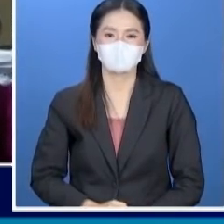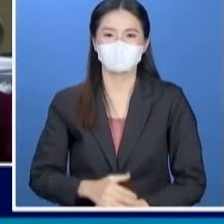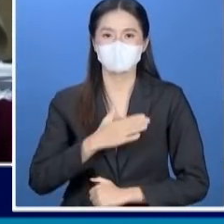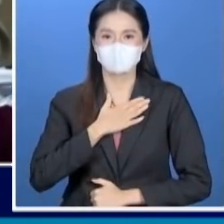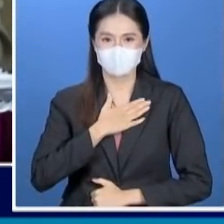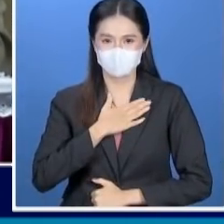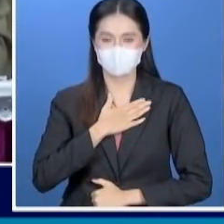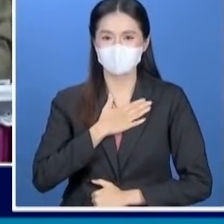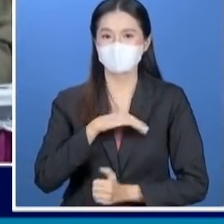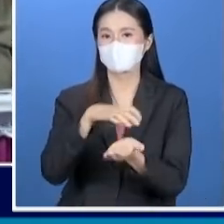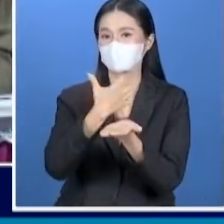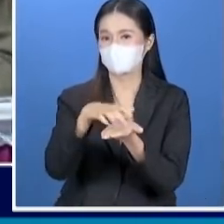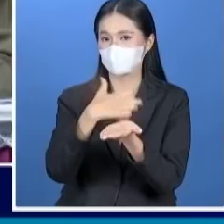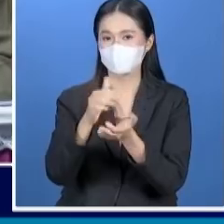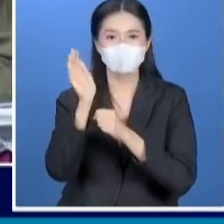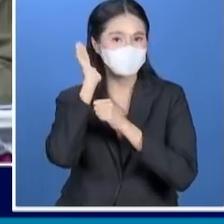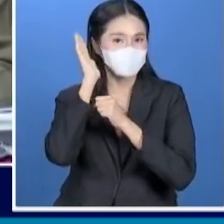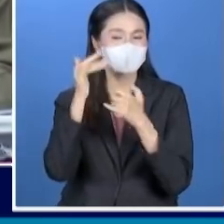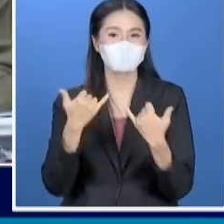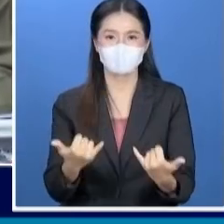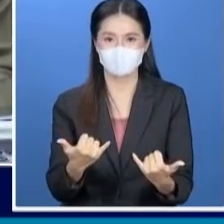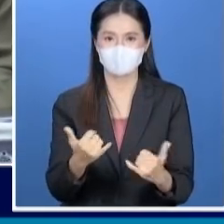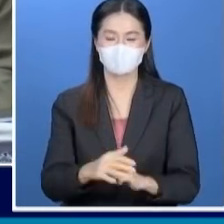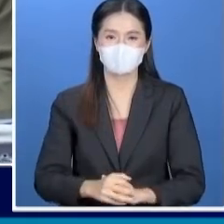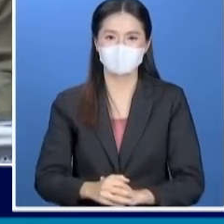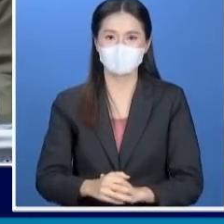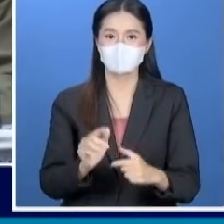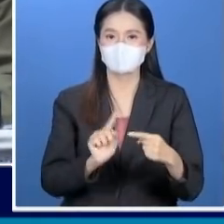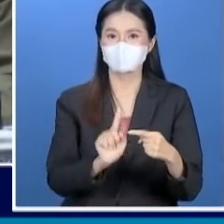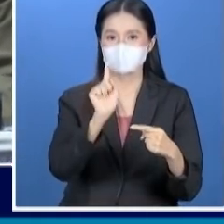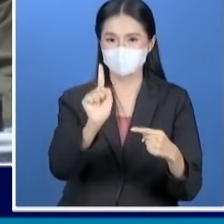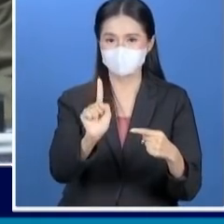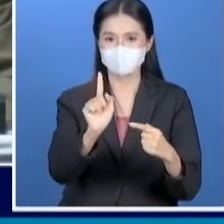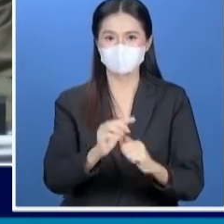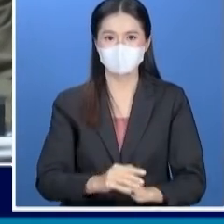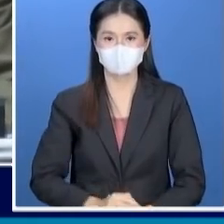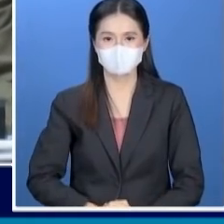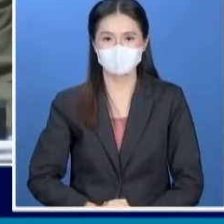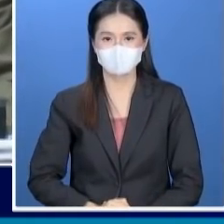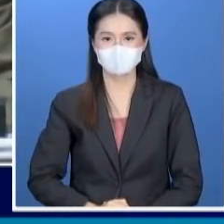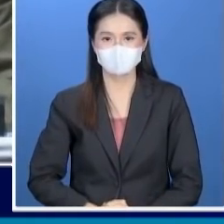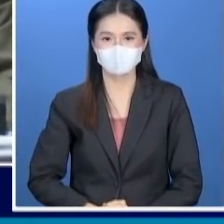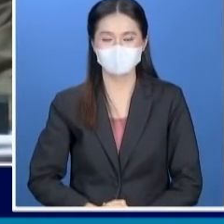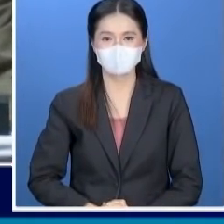ในการแถลงข่าวในวันนี้นะครับประการแรกก็คือ